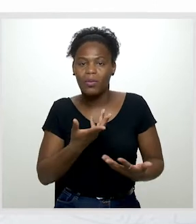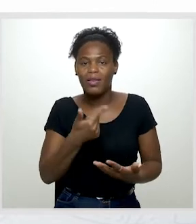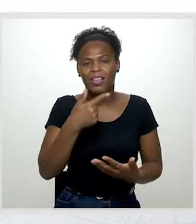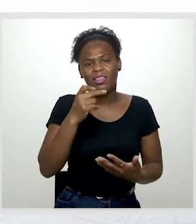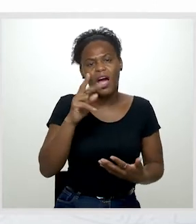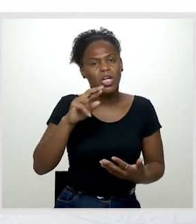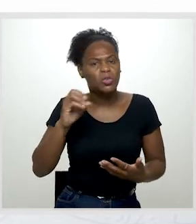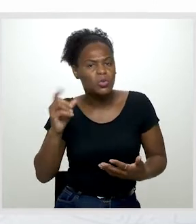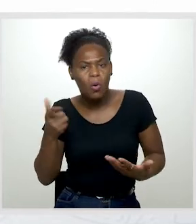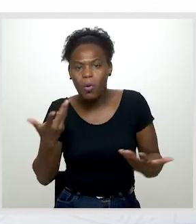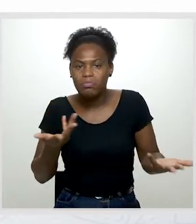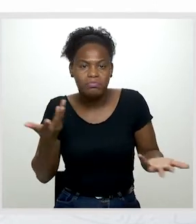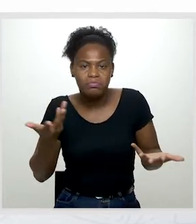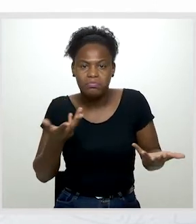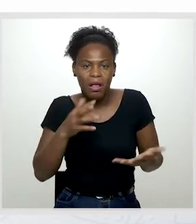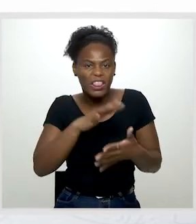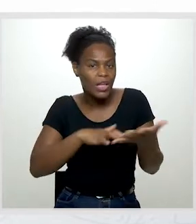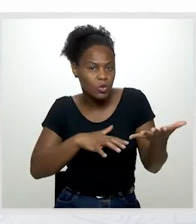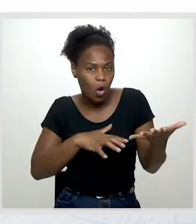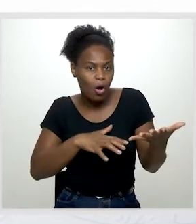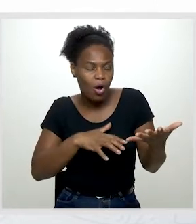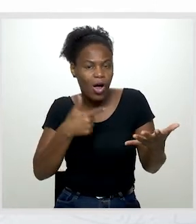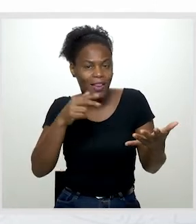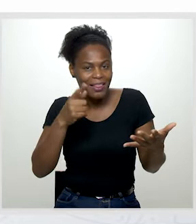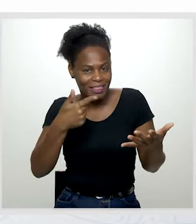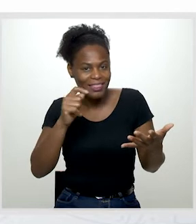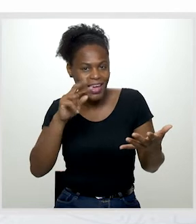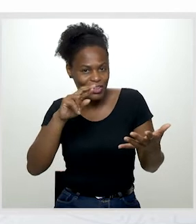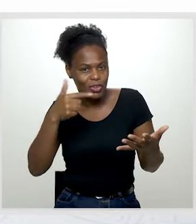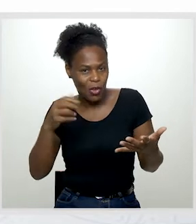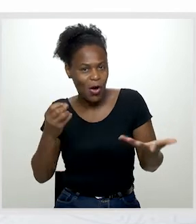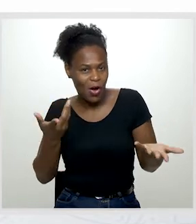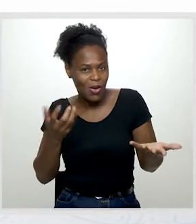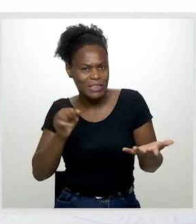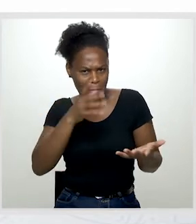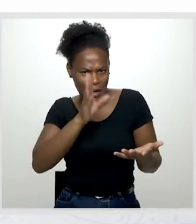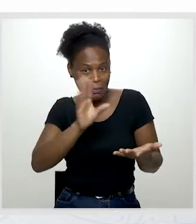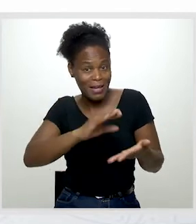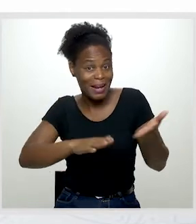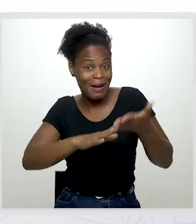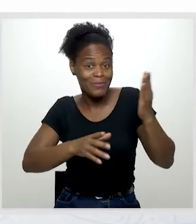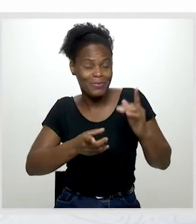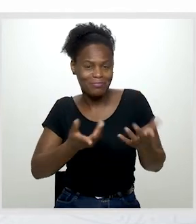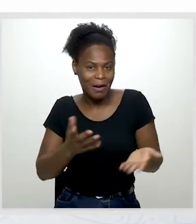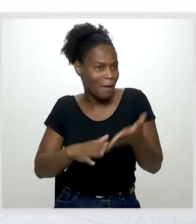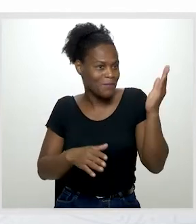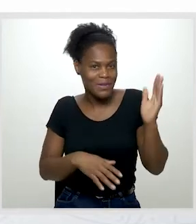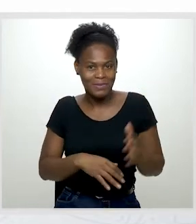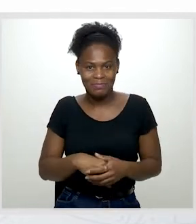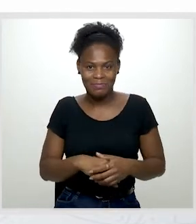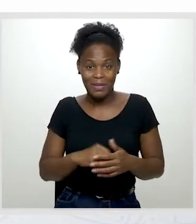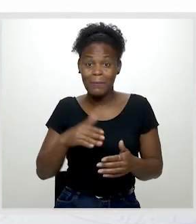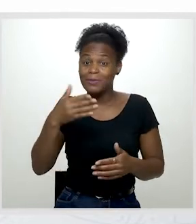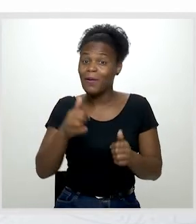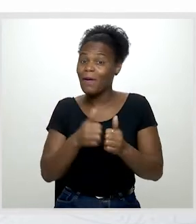des taxos ou... Des textos. Oui, c'est ça. C'est pratique et plus rapide qu'un coup de fil.